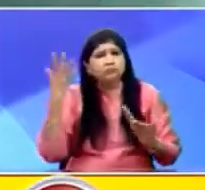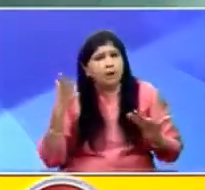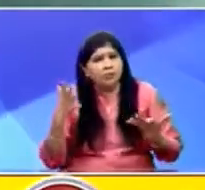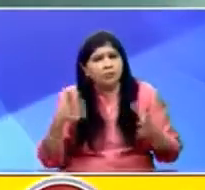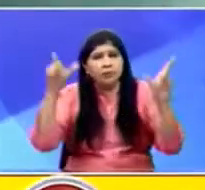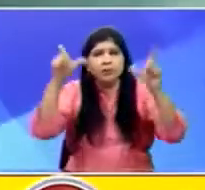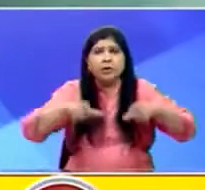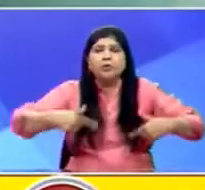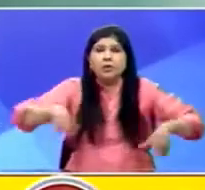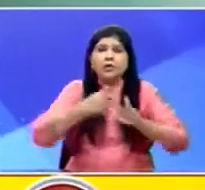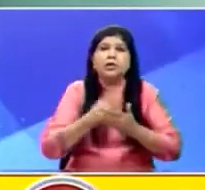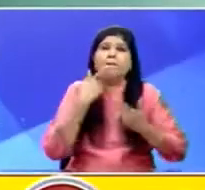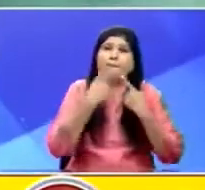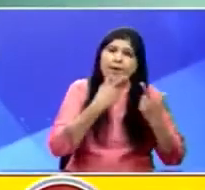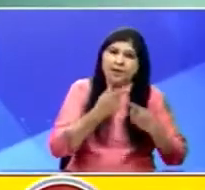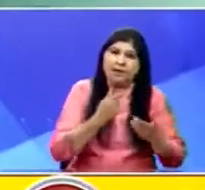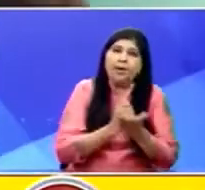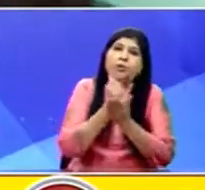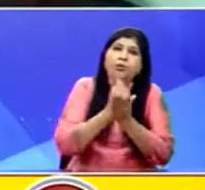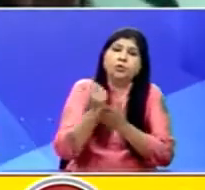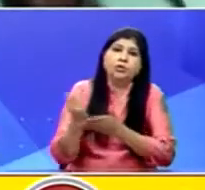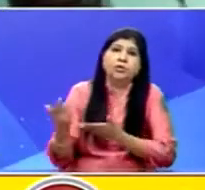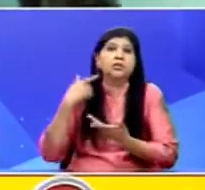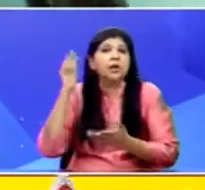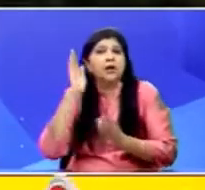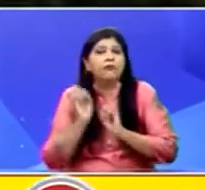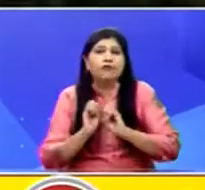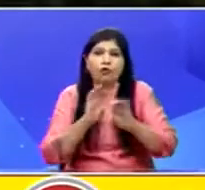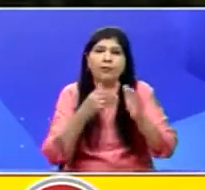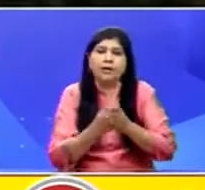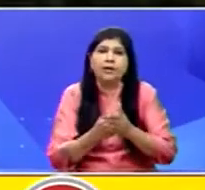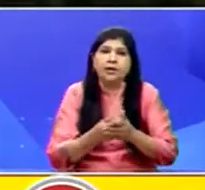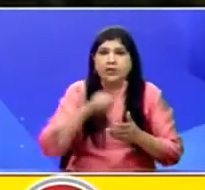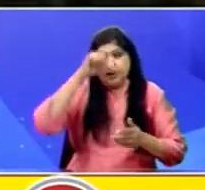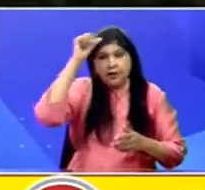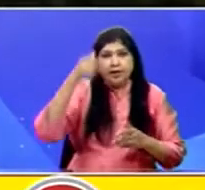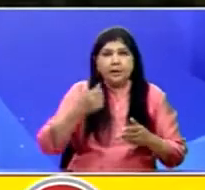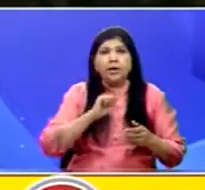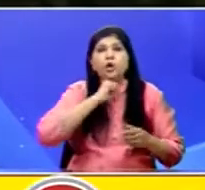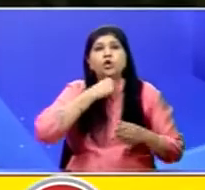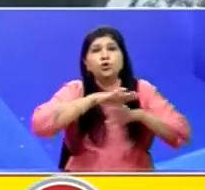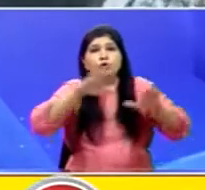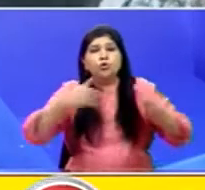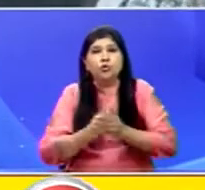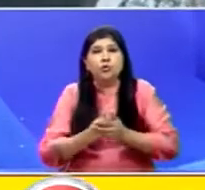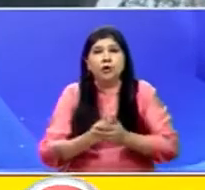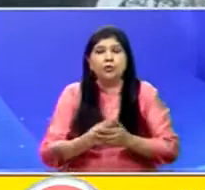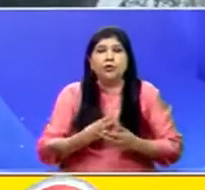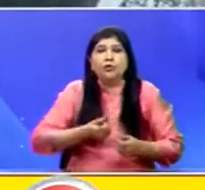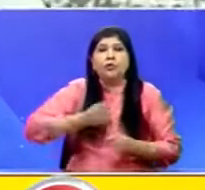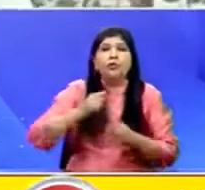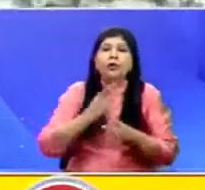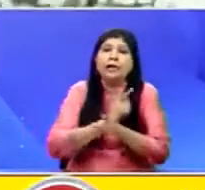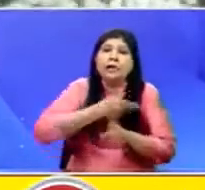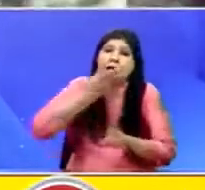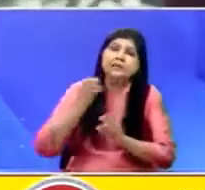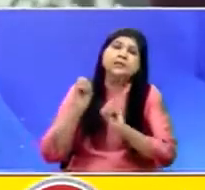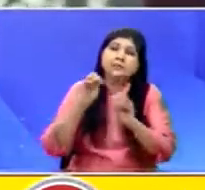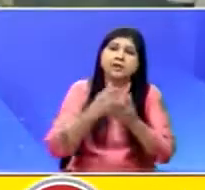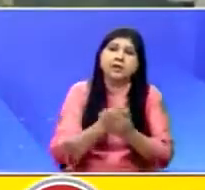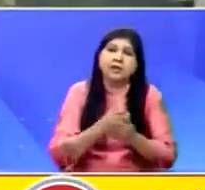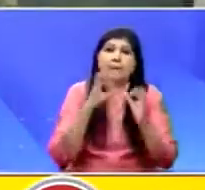नायिकाओं के प्रयासों से देश की युवा पीढ़ी को परिचित कराने की एक बेहतरीन पहल